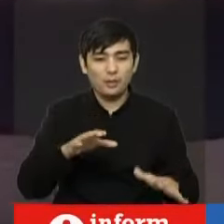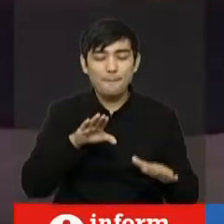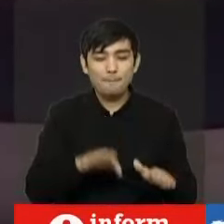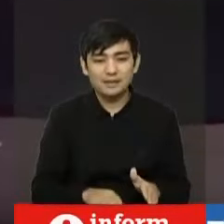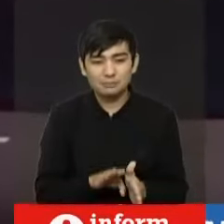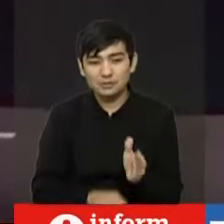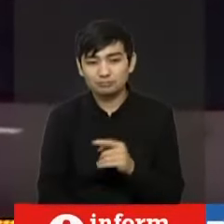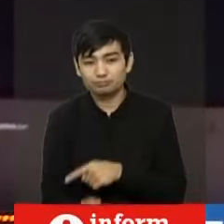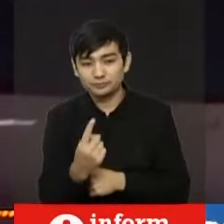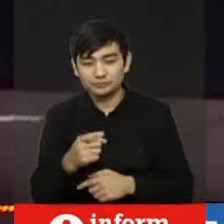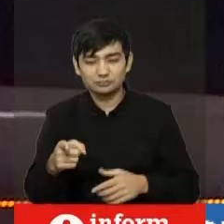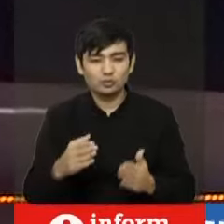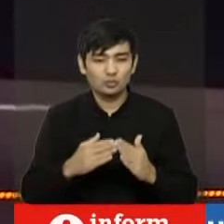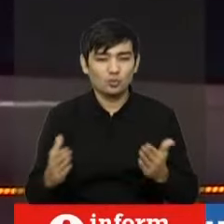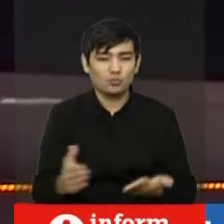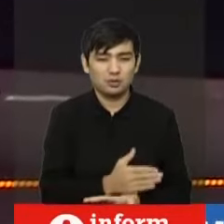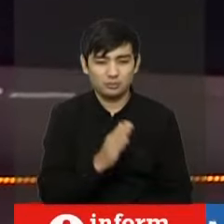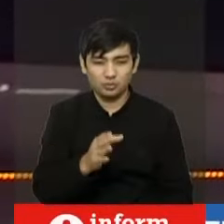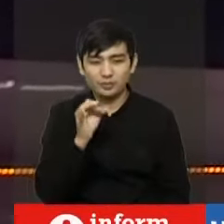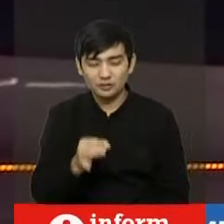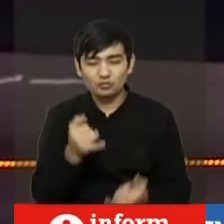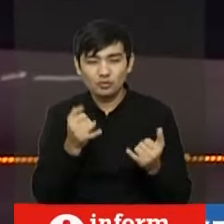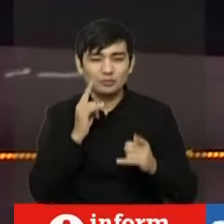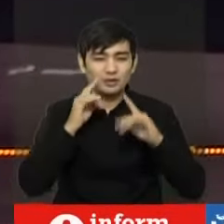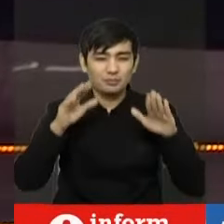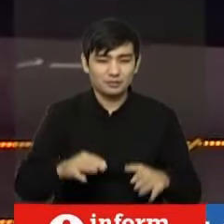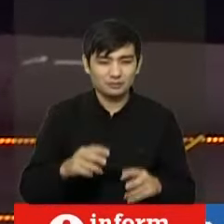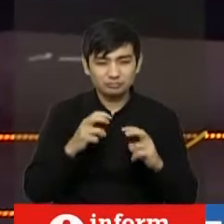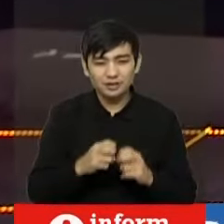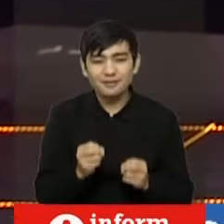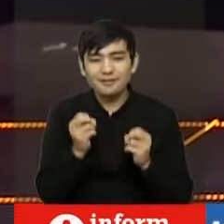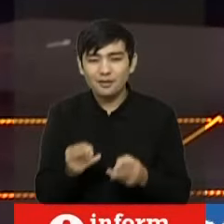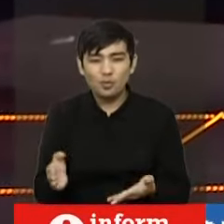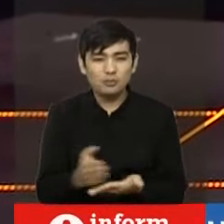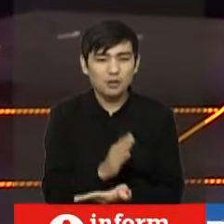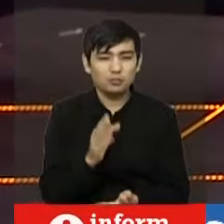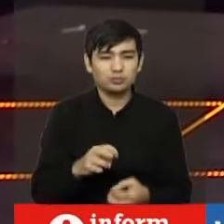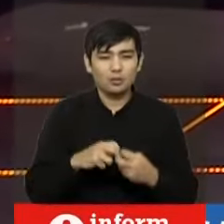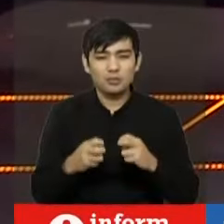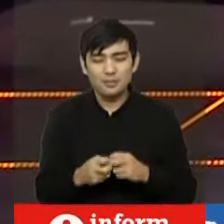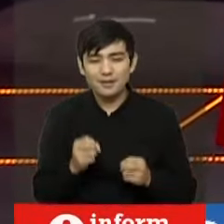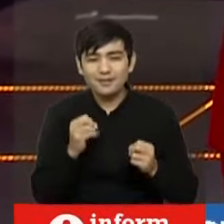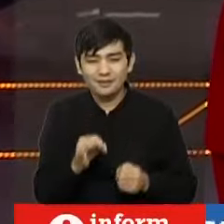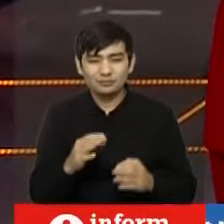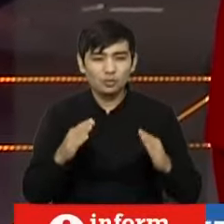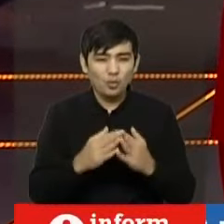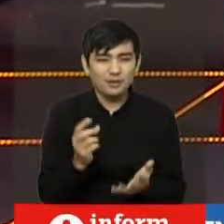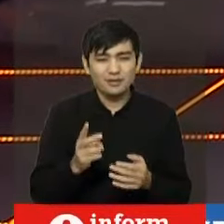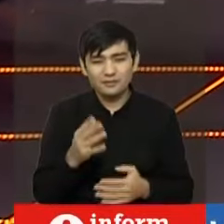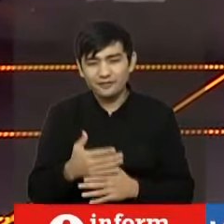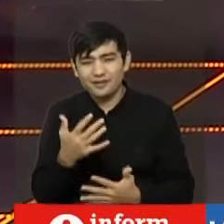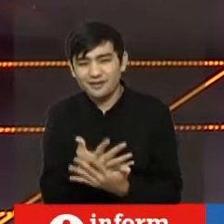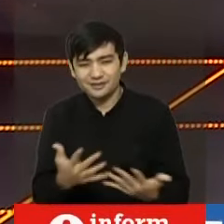здание снесут. Этот вопрос сегодня обсудили на совещании. Правда, как будут устраняться препятствия в виде жилых и нежилых